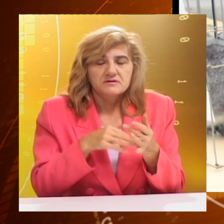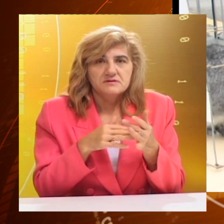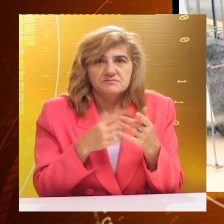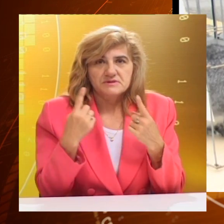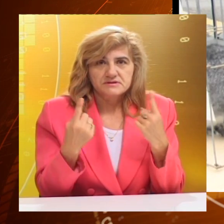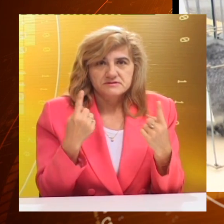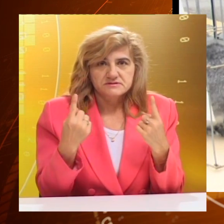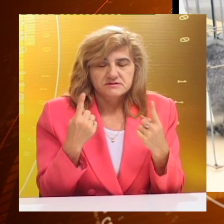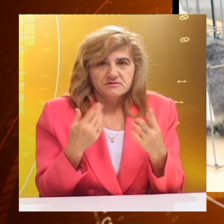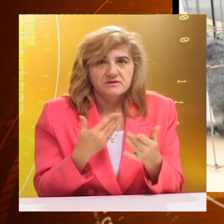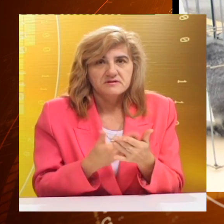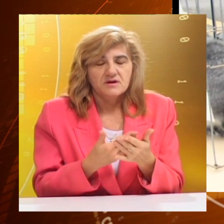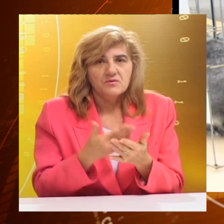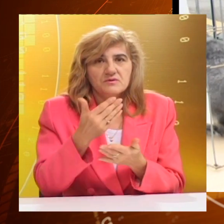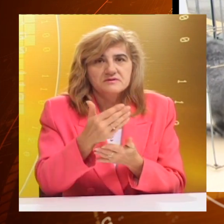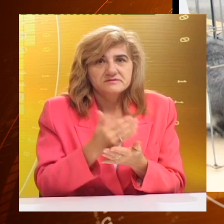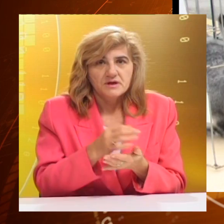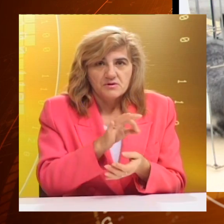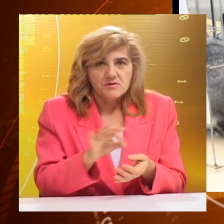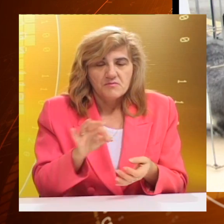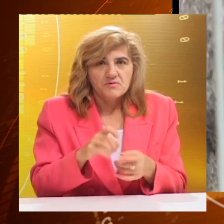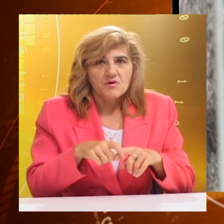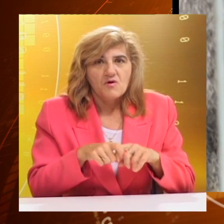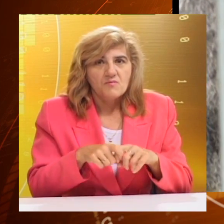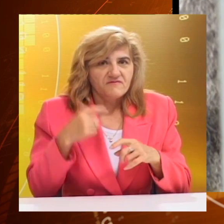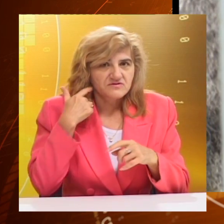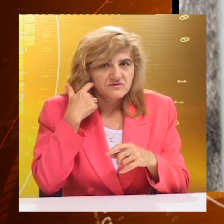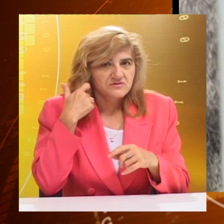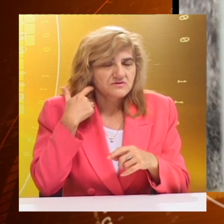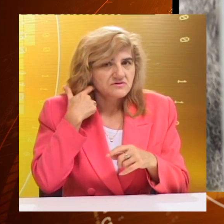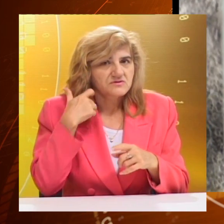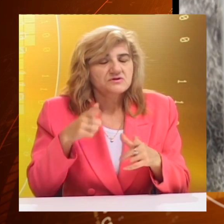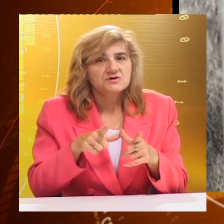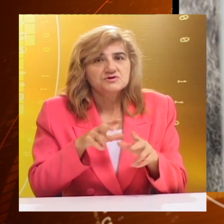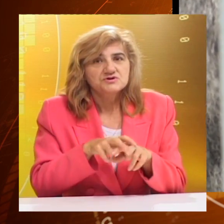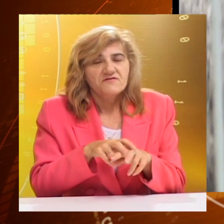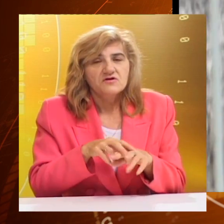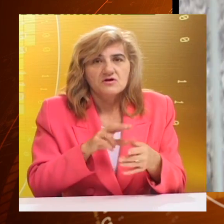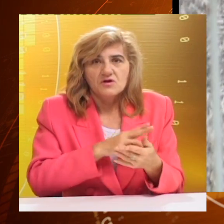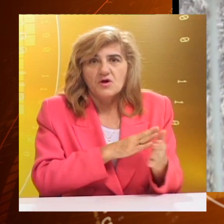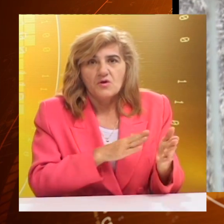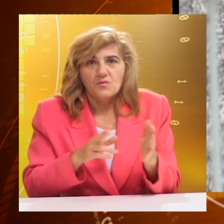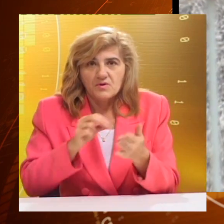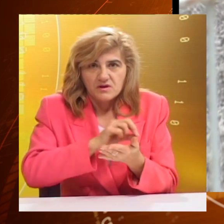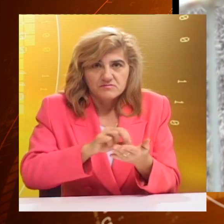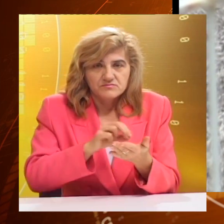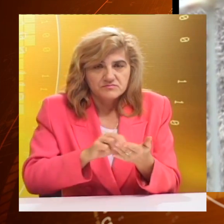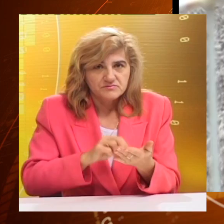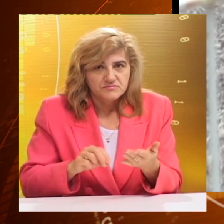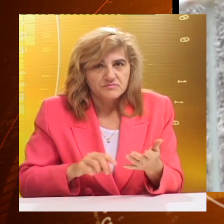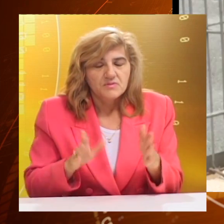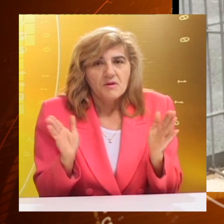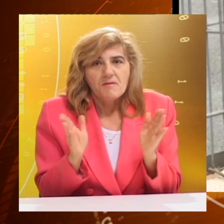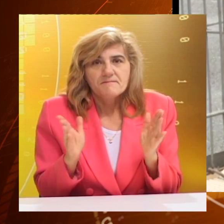znatno poboljšala, a razlog za to je adekvatna primjena zakona koji propisuje obavezno čipovanje i obeležavanje životinja, urednu evidenciju o